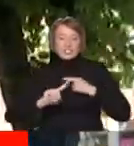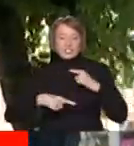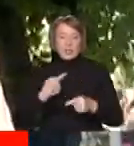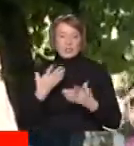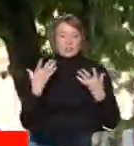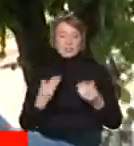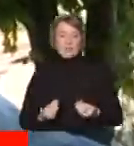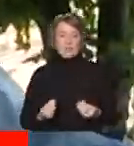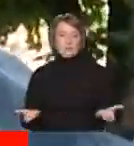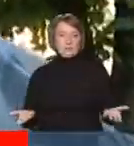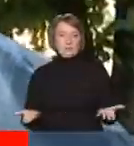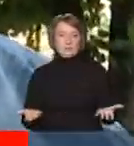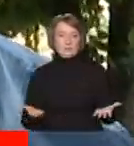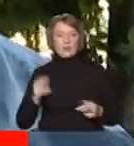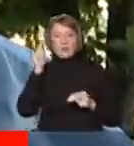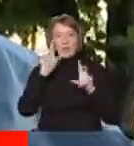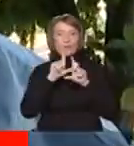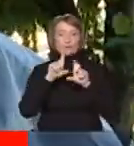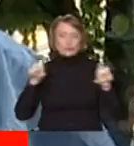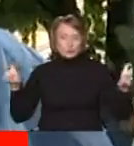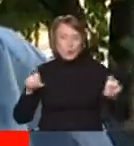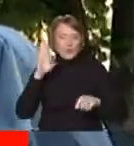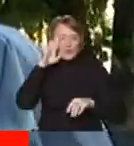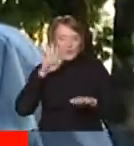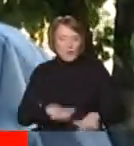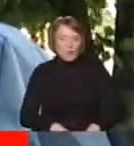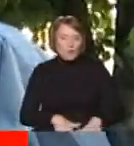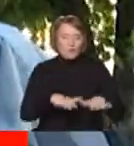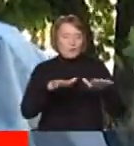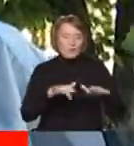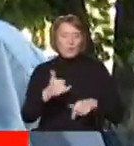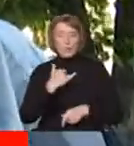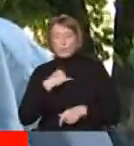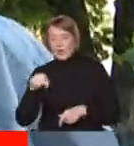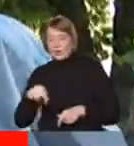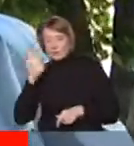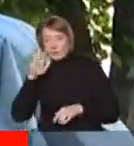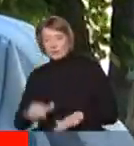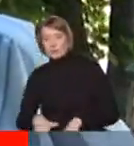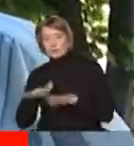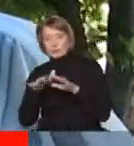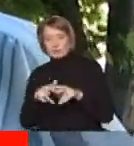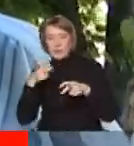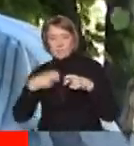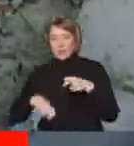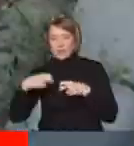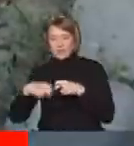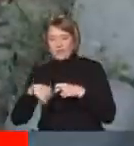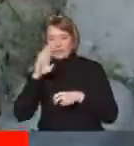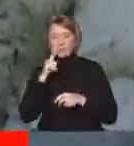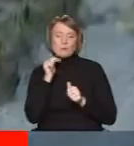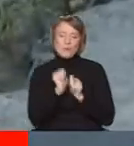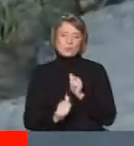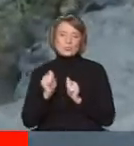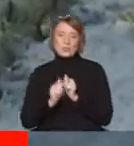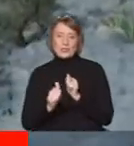школі саме вода в підвалі, у нас тут вода в підвалі прориває труби. Постоянно. На